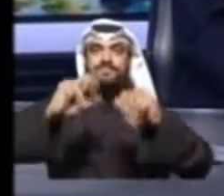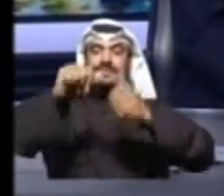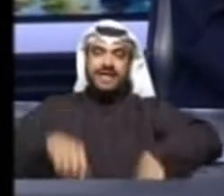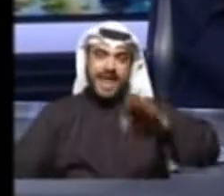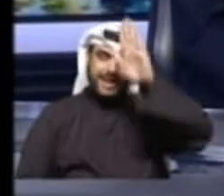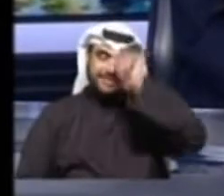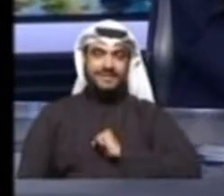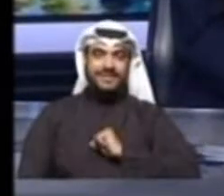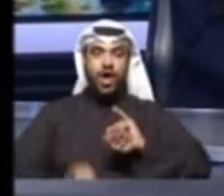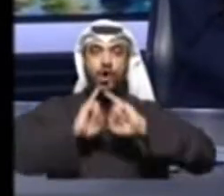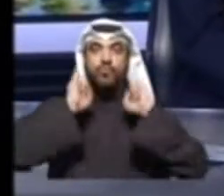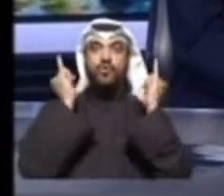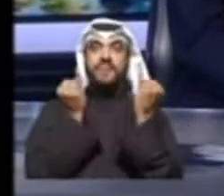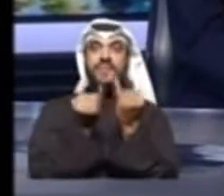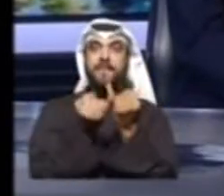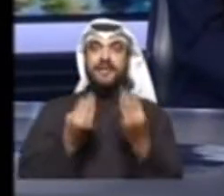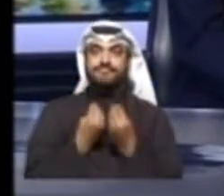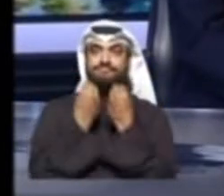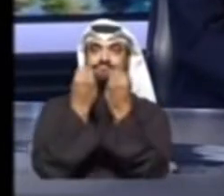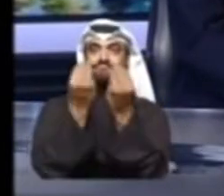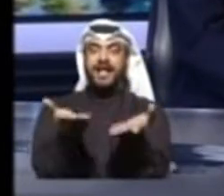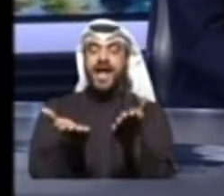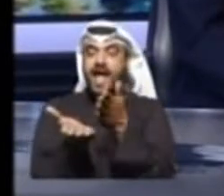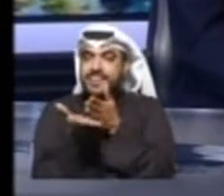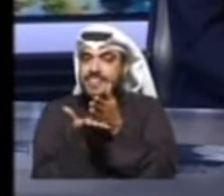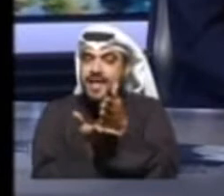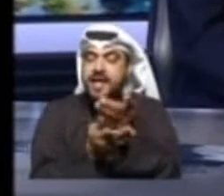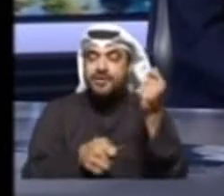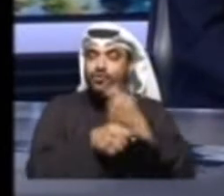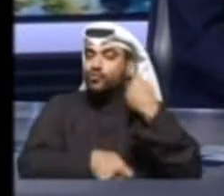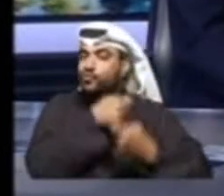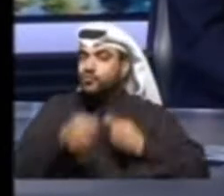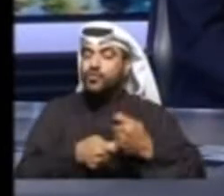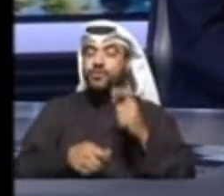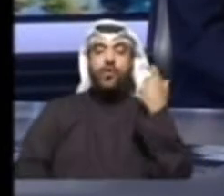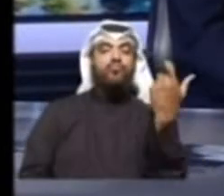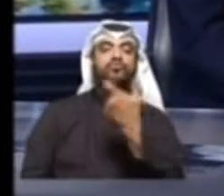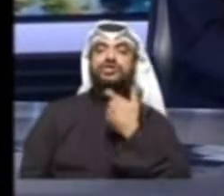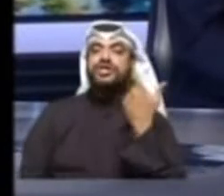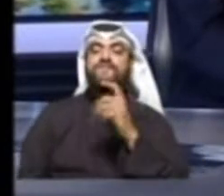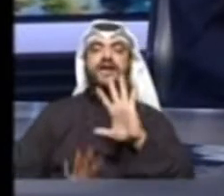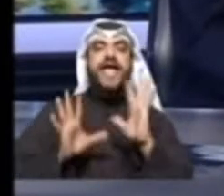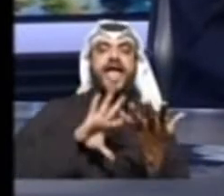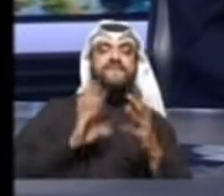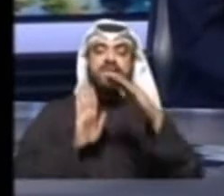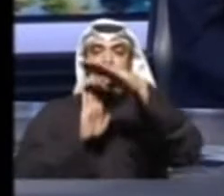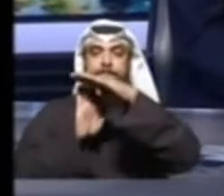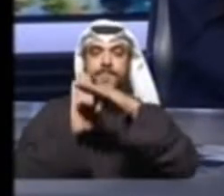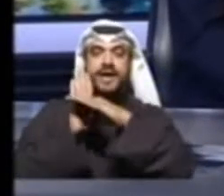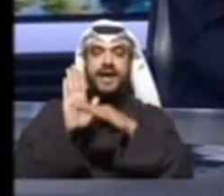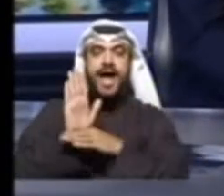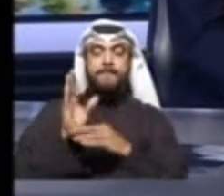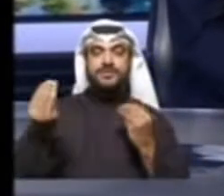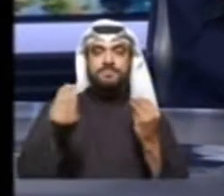المنظمات المانحة ستتضلع بالتنظيم بالتنفيذ والإشراف على برامجها بالتعاون والتنسيق